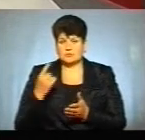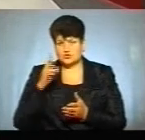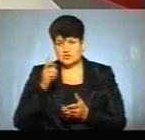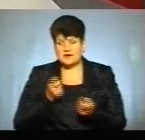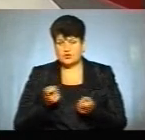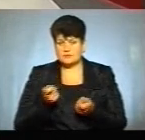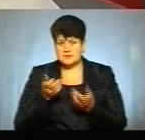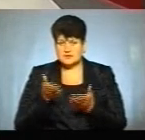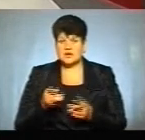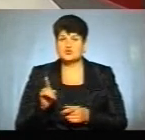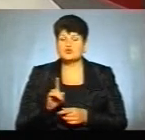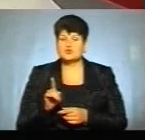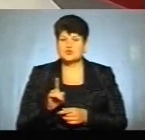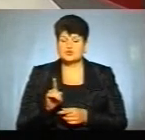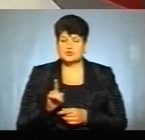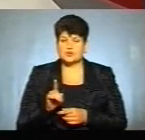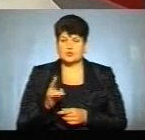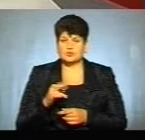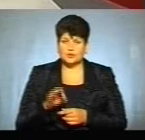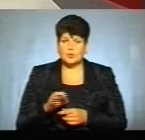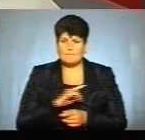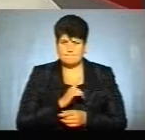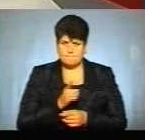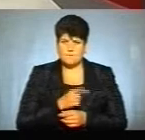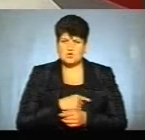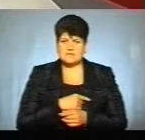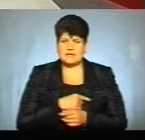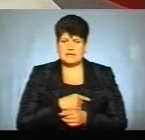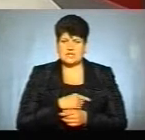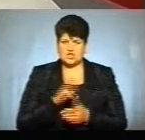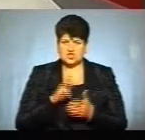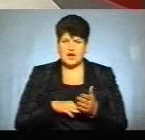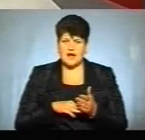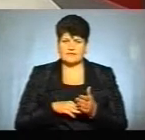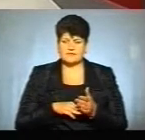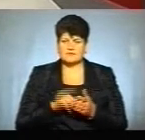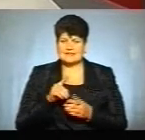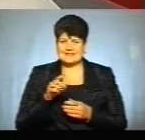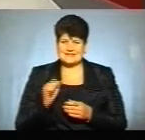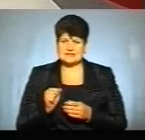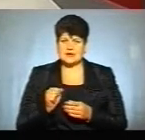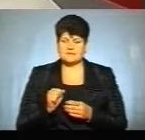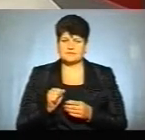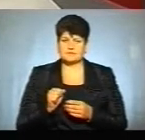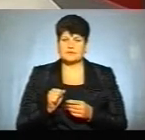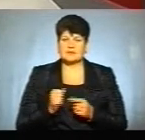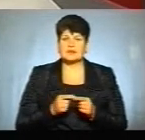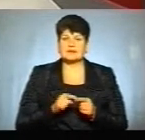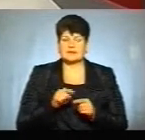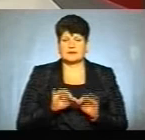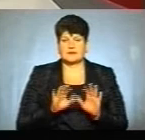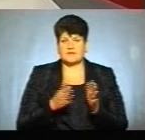державну адміністрацію щодо посилення штрафів за такі